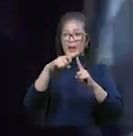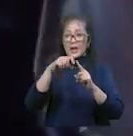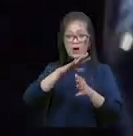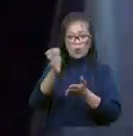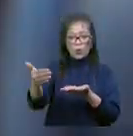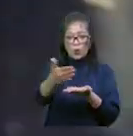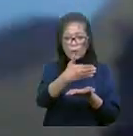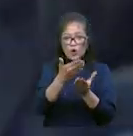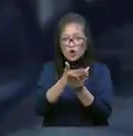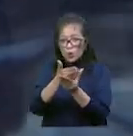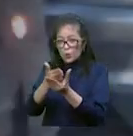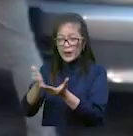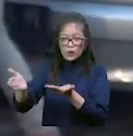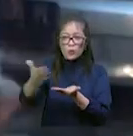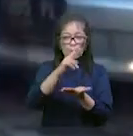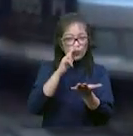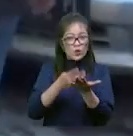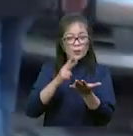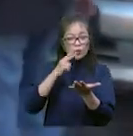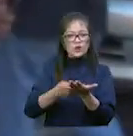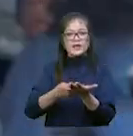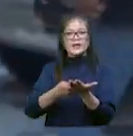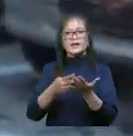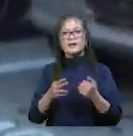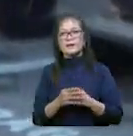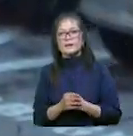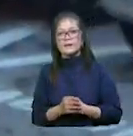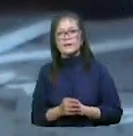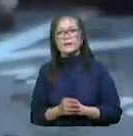Dari Surabaya, Jawa Timur dan Jakarta, Tim Liputan iNews, melaporkan.